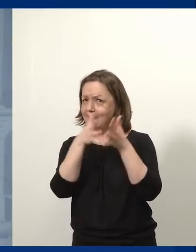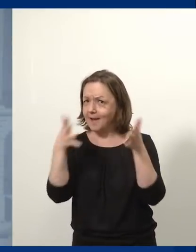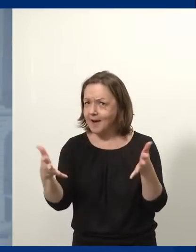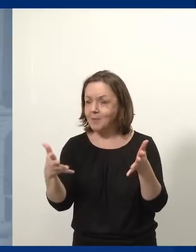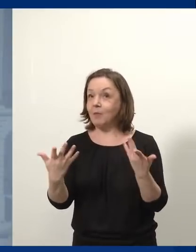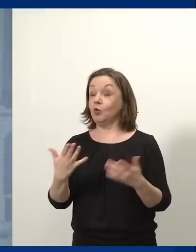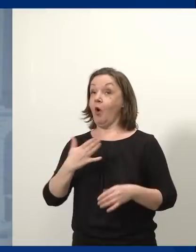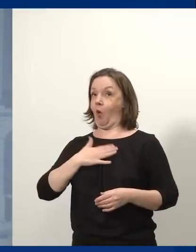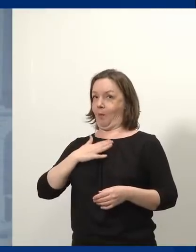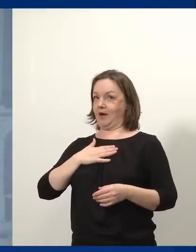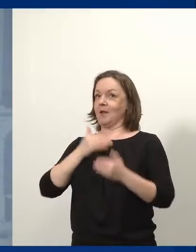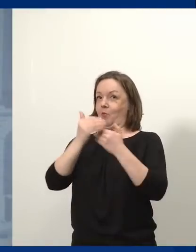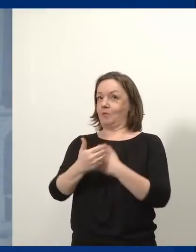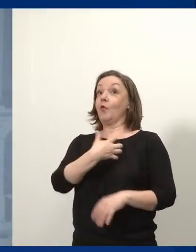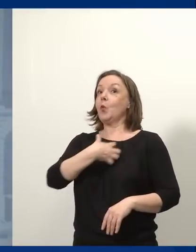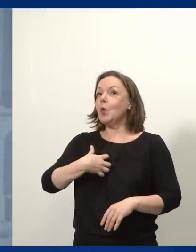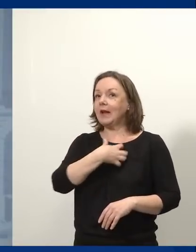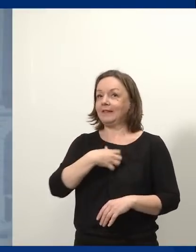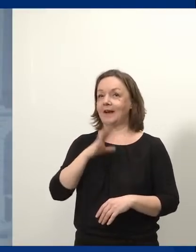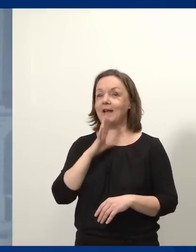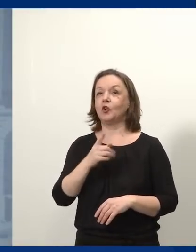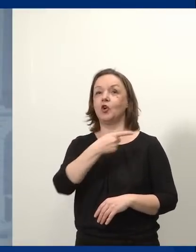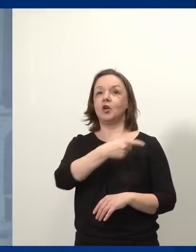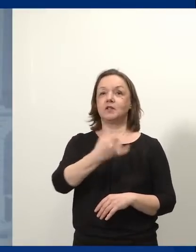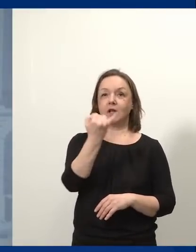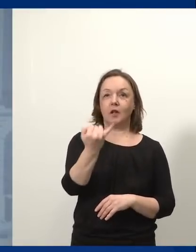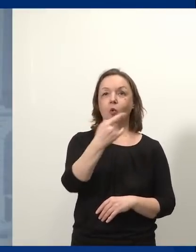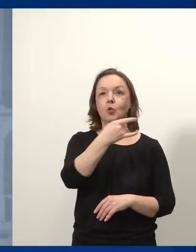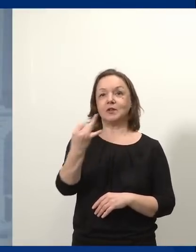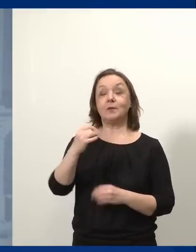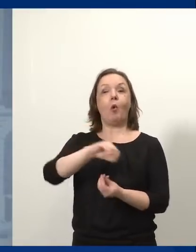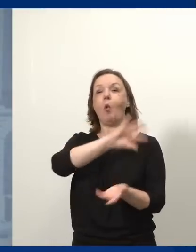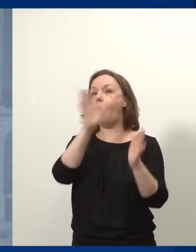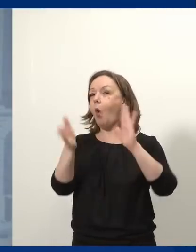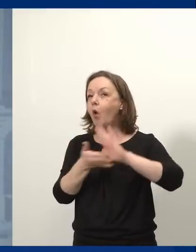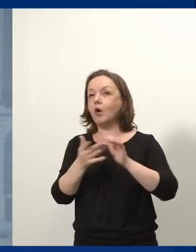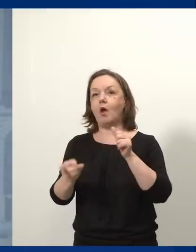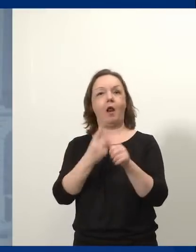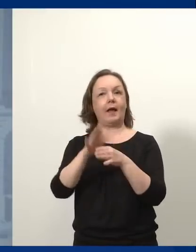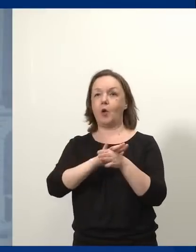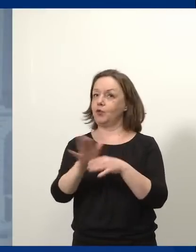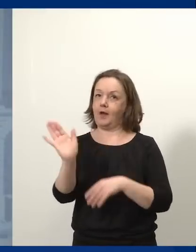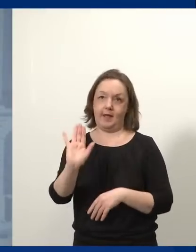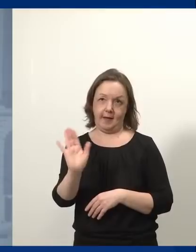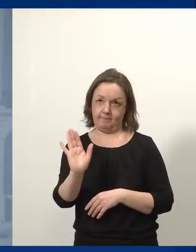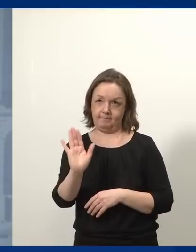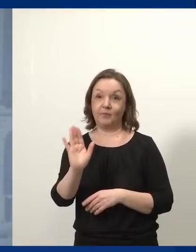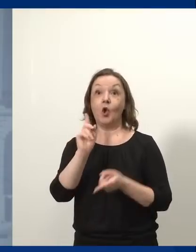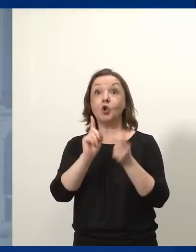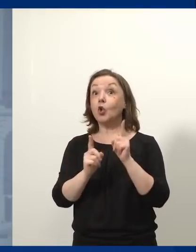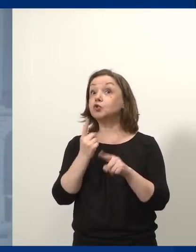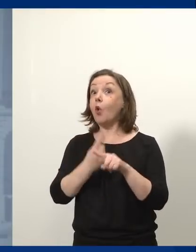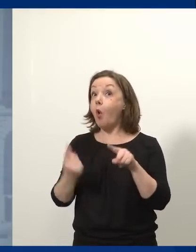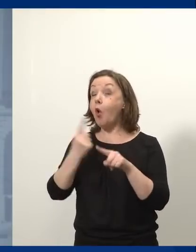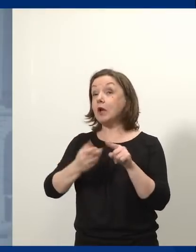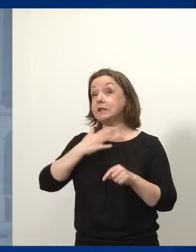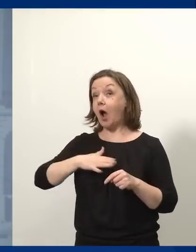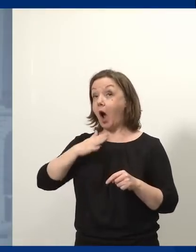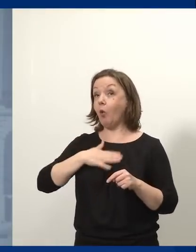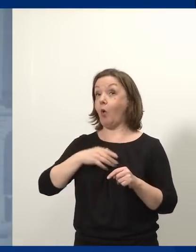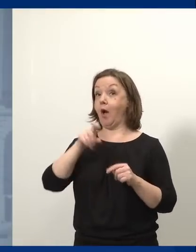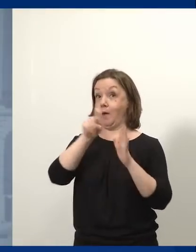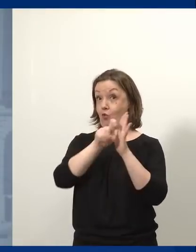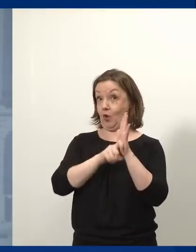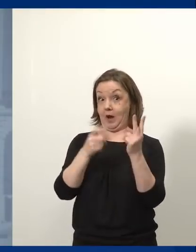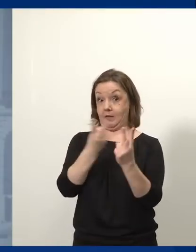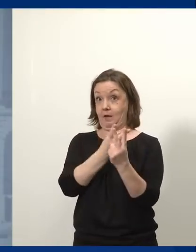voin yrittää. Eli me emme siis ota näitä pykäliä täysimääräisesti käyttöön. Jos me haluaisimme ottaa nämä pykälät täysimääräisesti käyttöön,